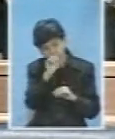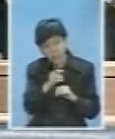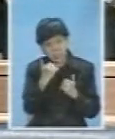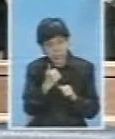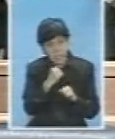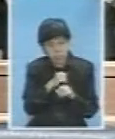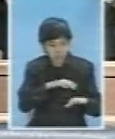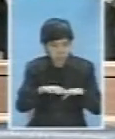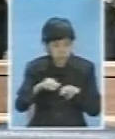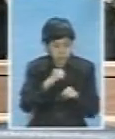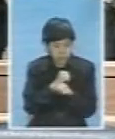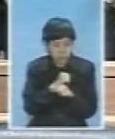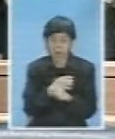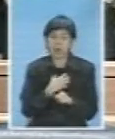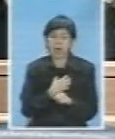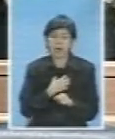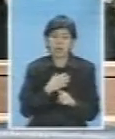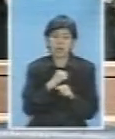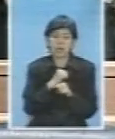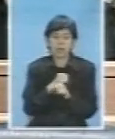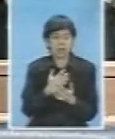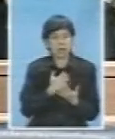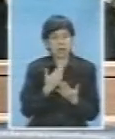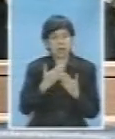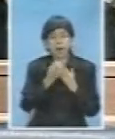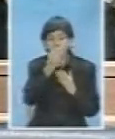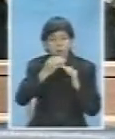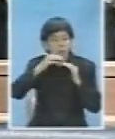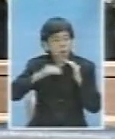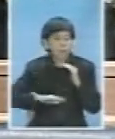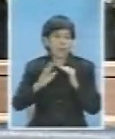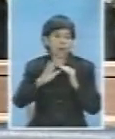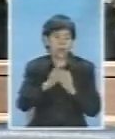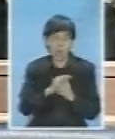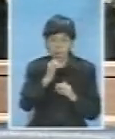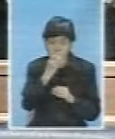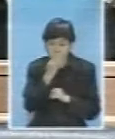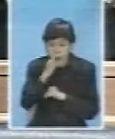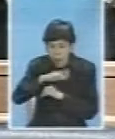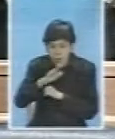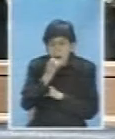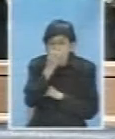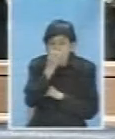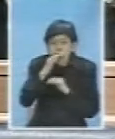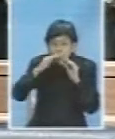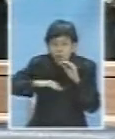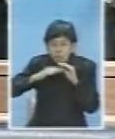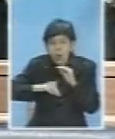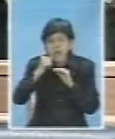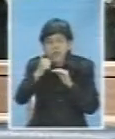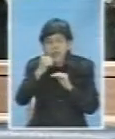ำลังจะดำเนินการในการที่จะไม่พยายามที่จะลดดอกเบี้ยให้ครูได้รับดอกเบี้ยที่ต่ำลงม